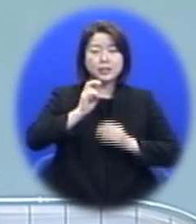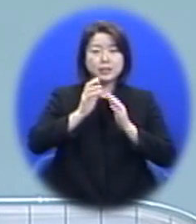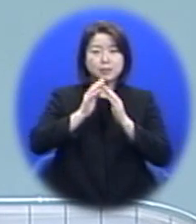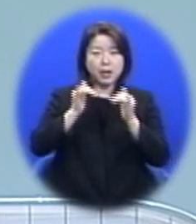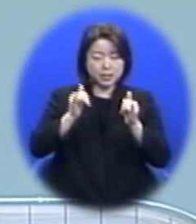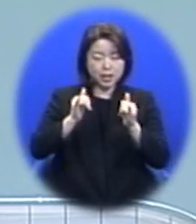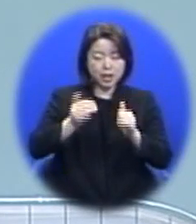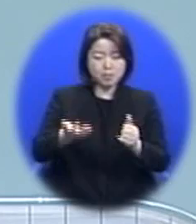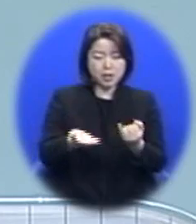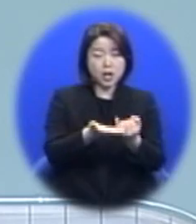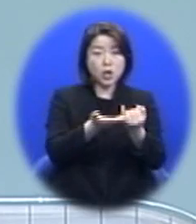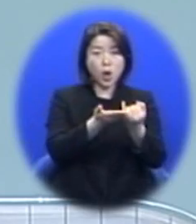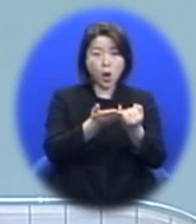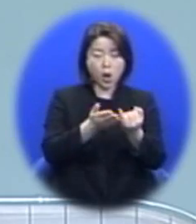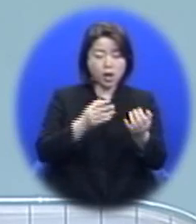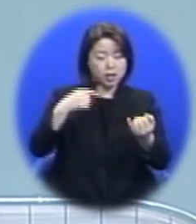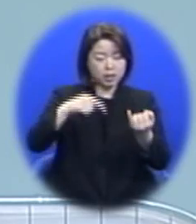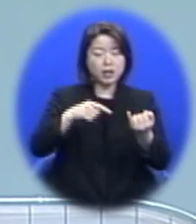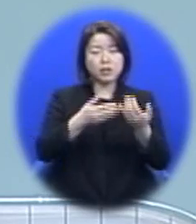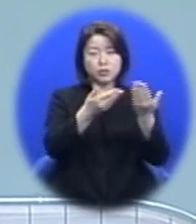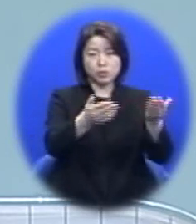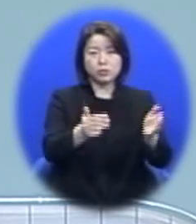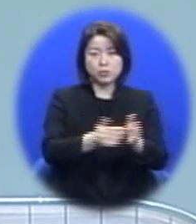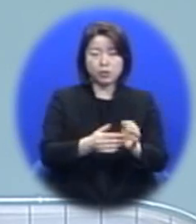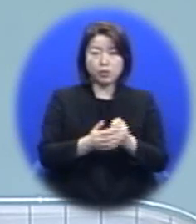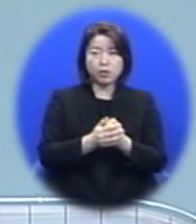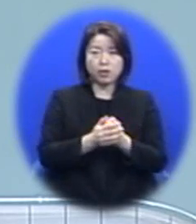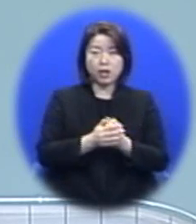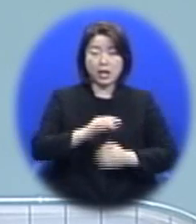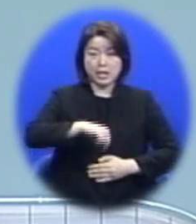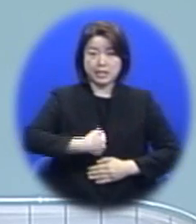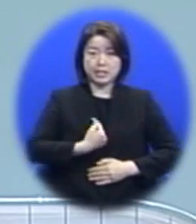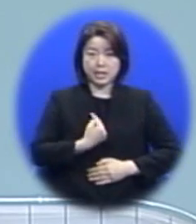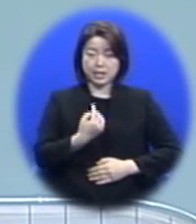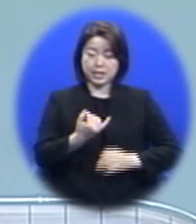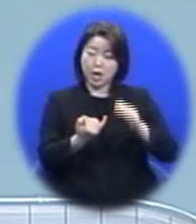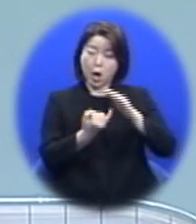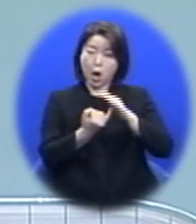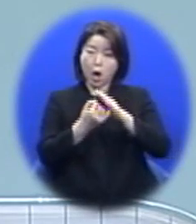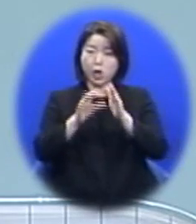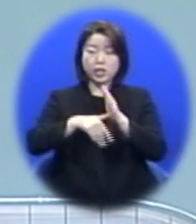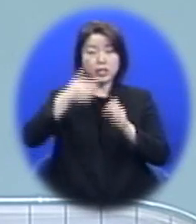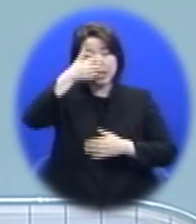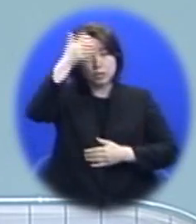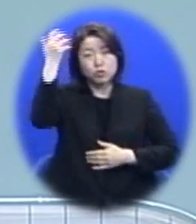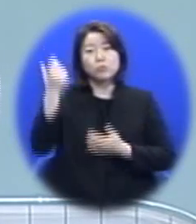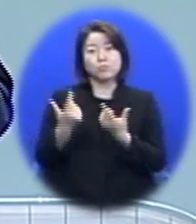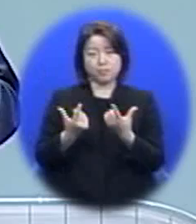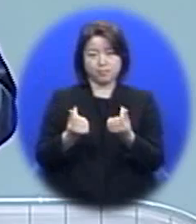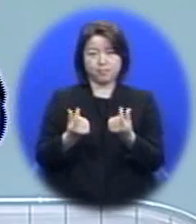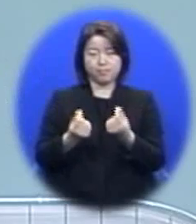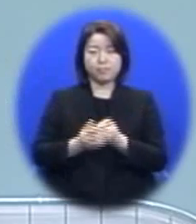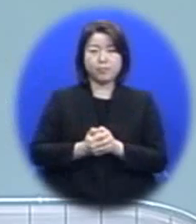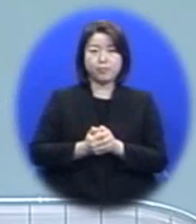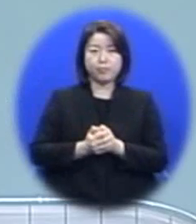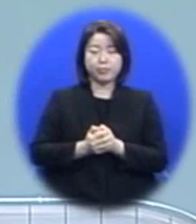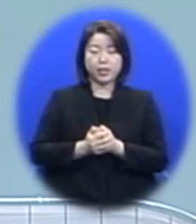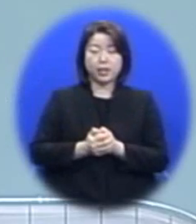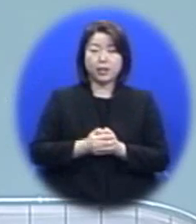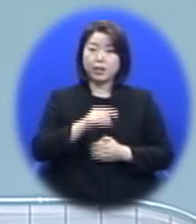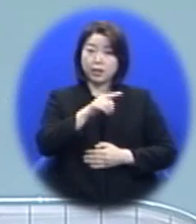시켰습니다. 그는 그 분의 어려서 이루지 못한 꿈이기도 했습니다. 그런데 그